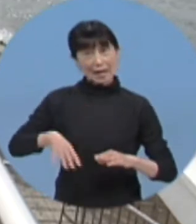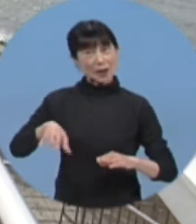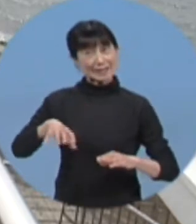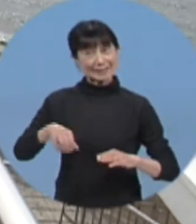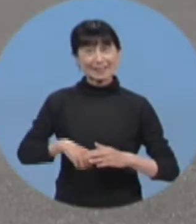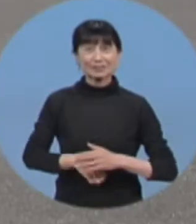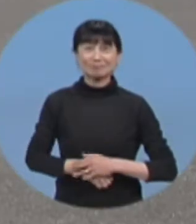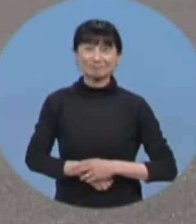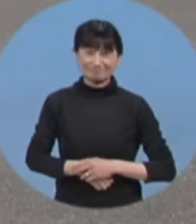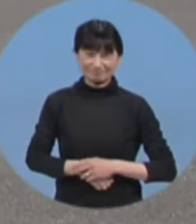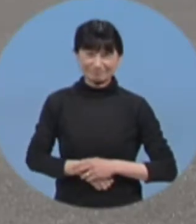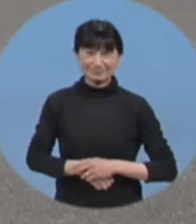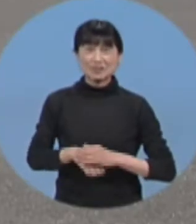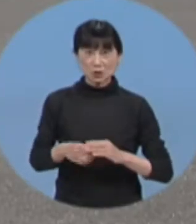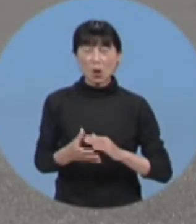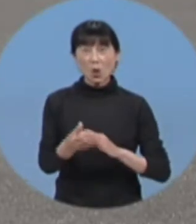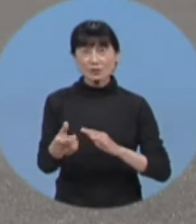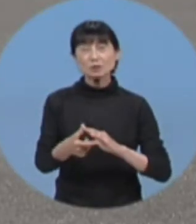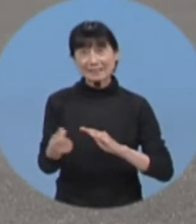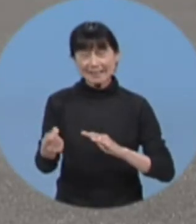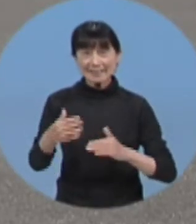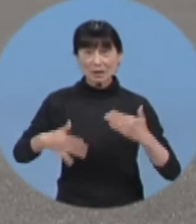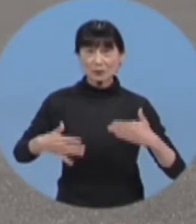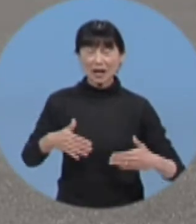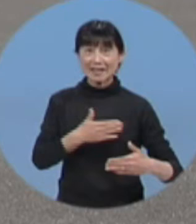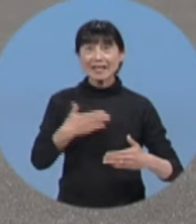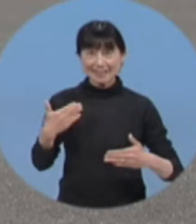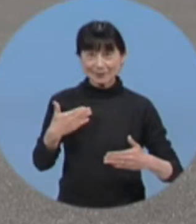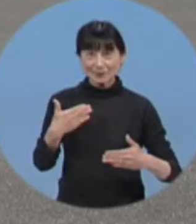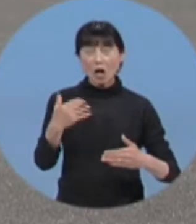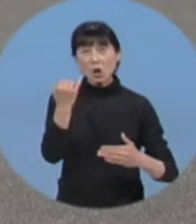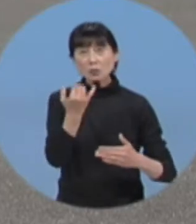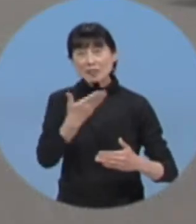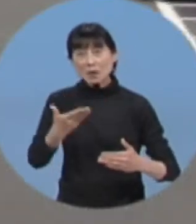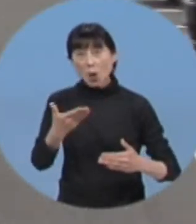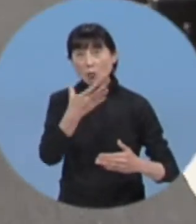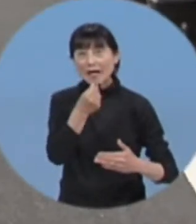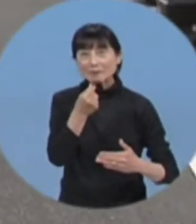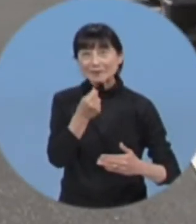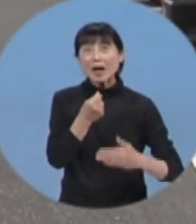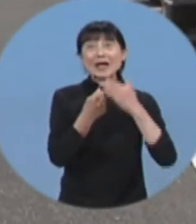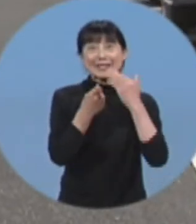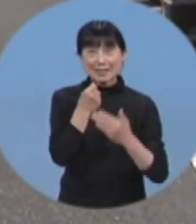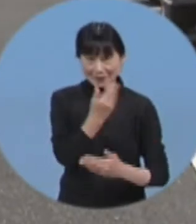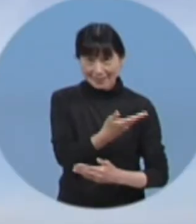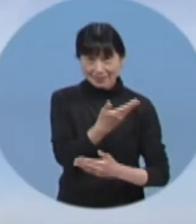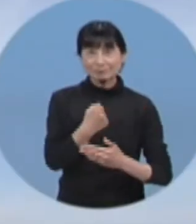。その富津岬で楽しむ海の恵み、そう、潮干狩りです